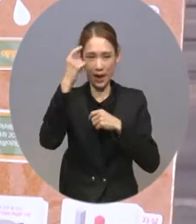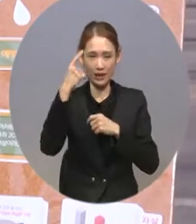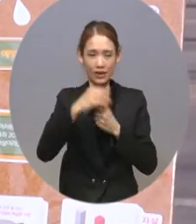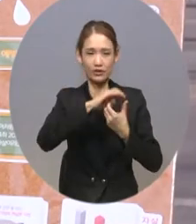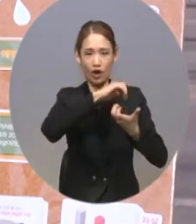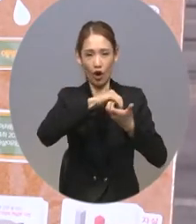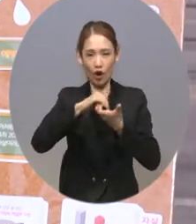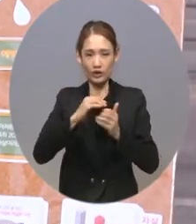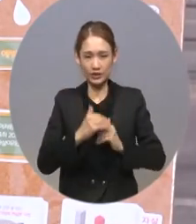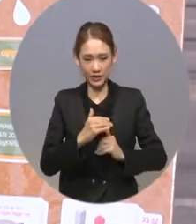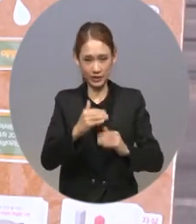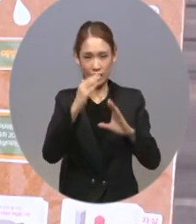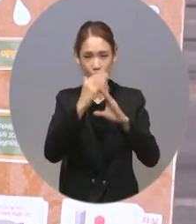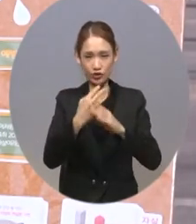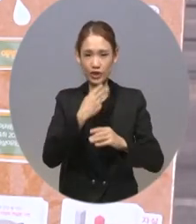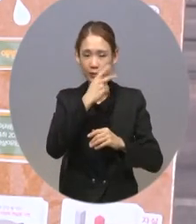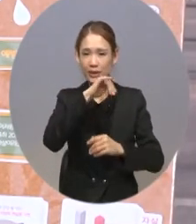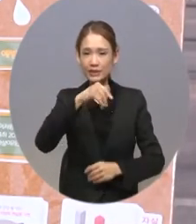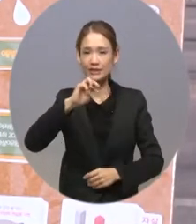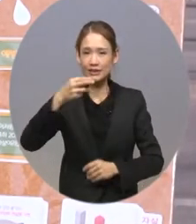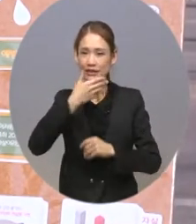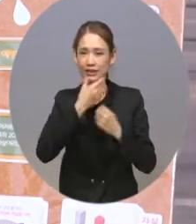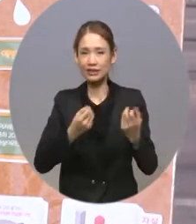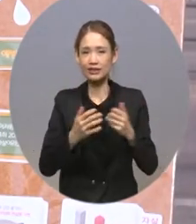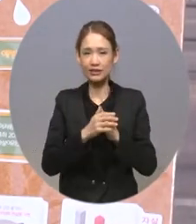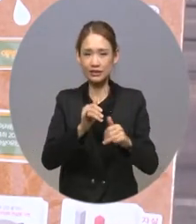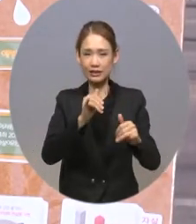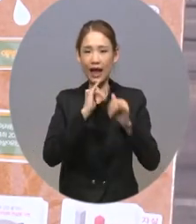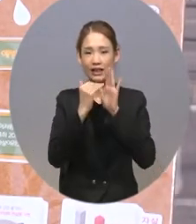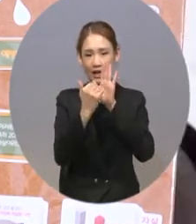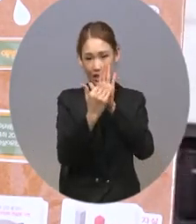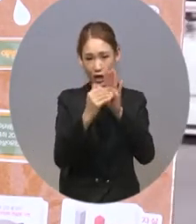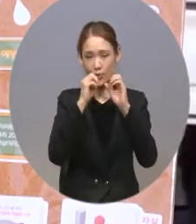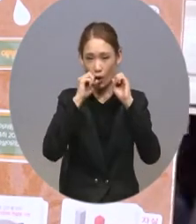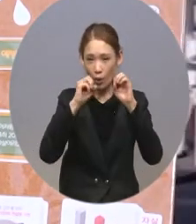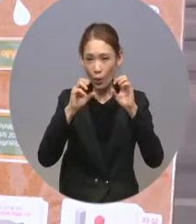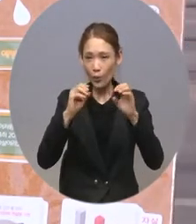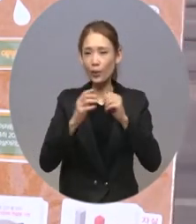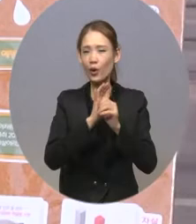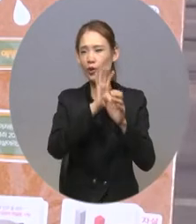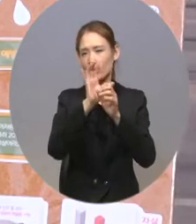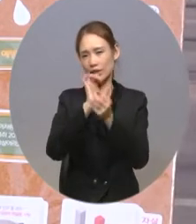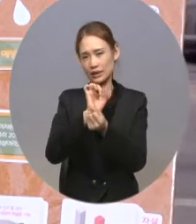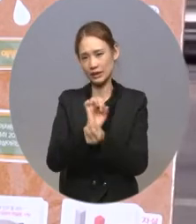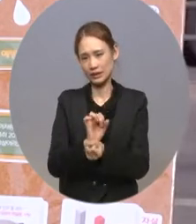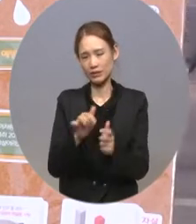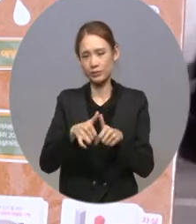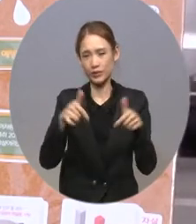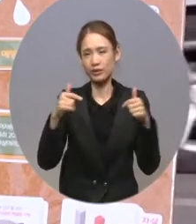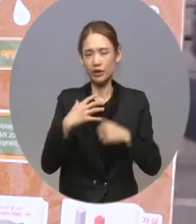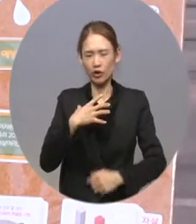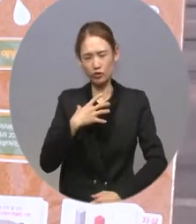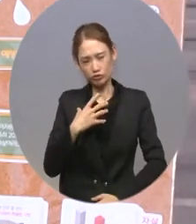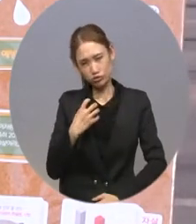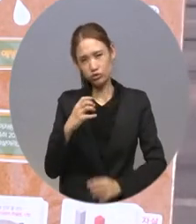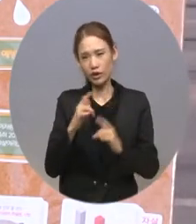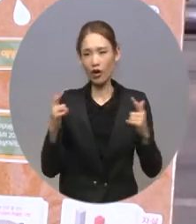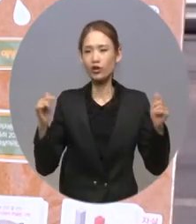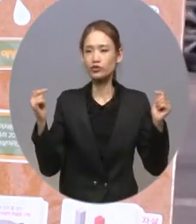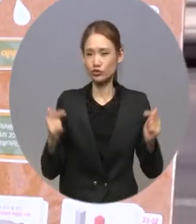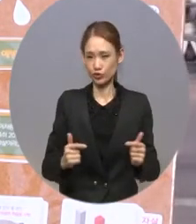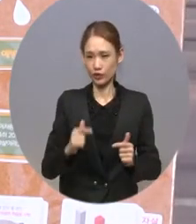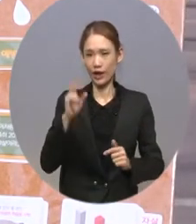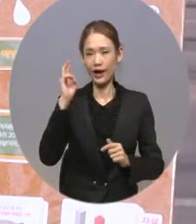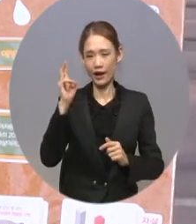진행되는 생명 그린라이트 캠페인은 자살 예방 홍보와 코로나19로 증가하는 시민들의 우울감까지 감소시킬 수 있을